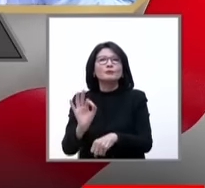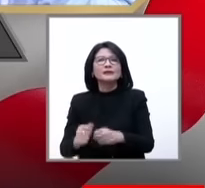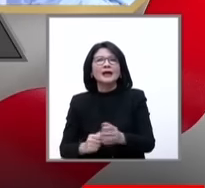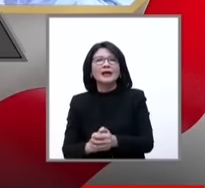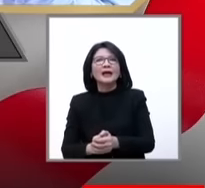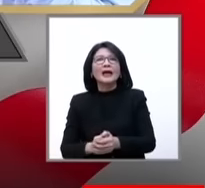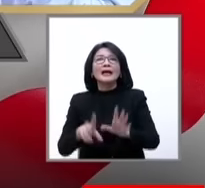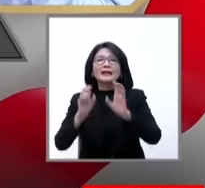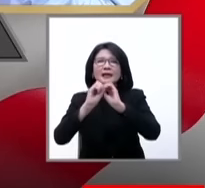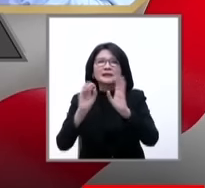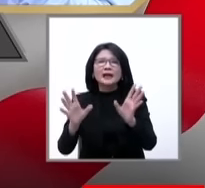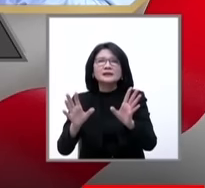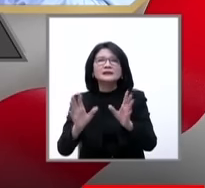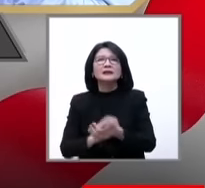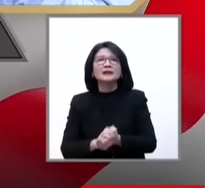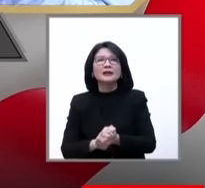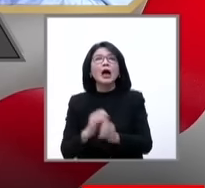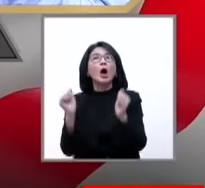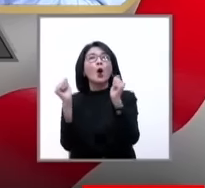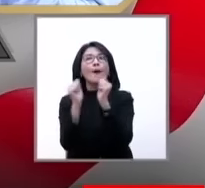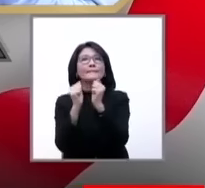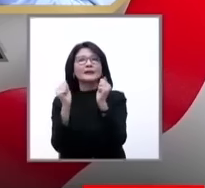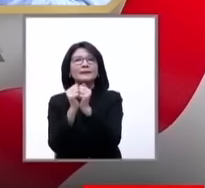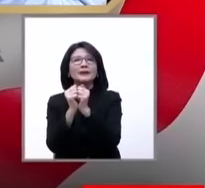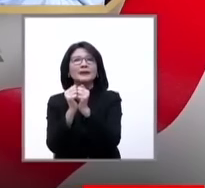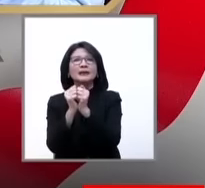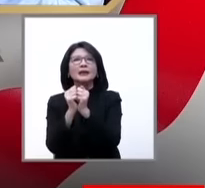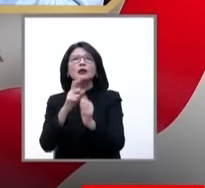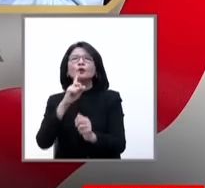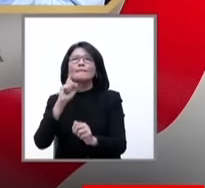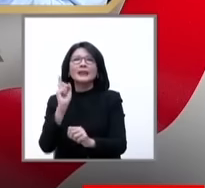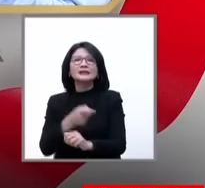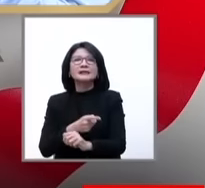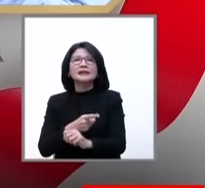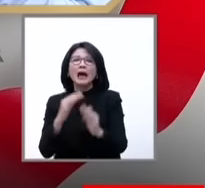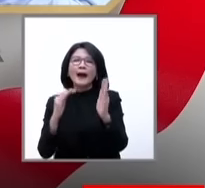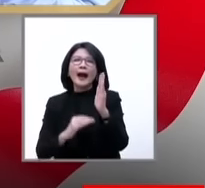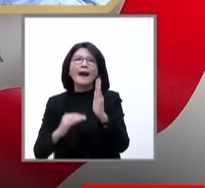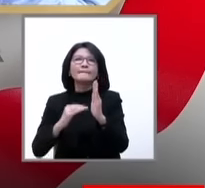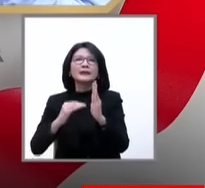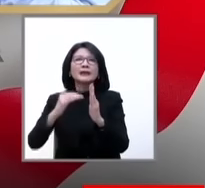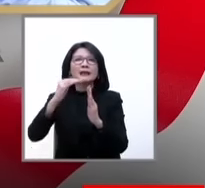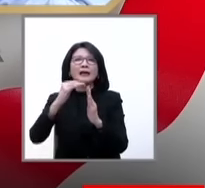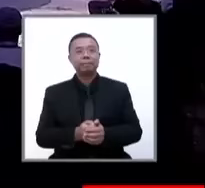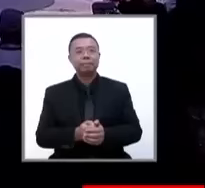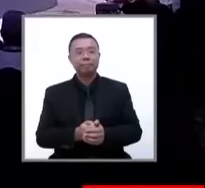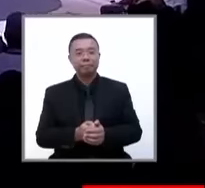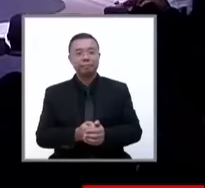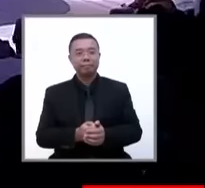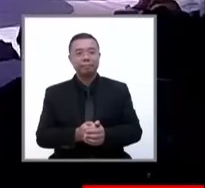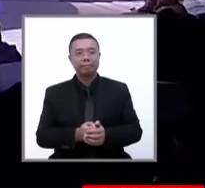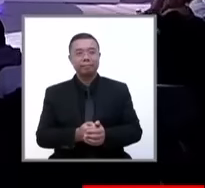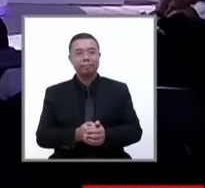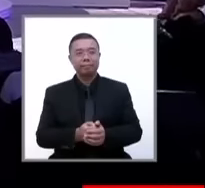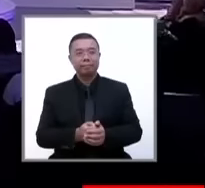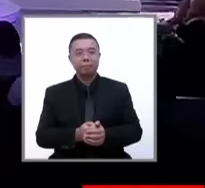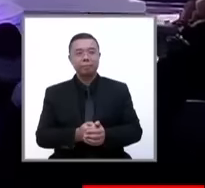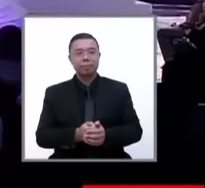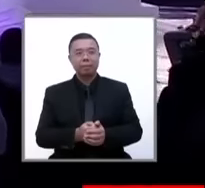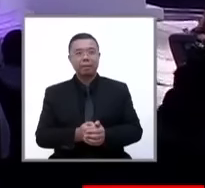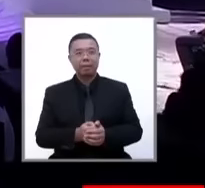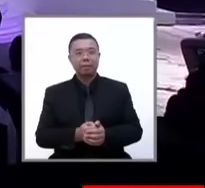tapi ini Prof. bukan Karim, soal dengan pengetahuan. Dengan gaya bertanya dan juga memberikan pernyataan Gibran yang bergimmick seperti itu, apakah ini